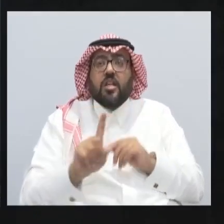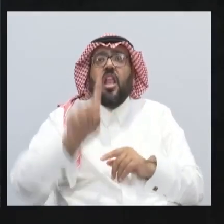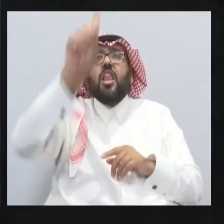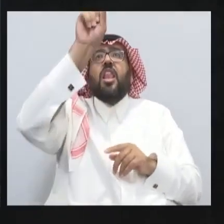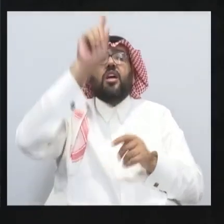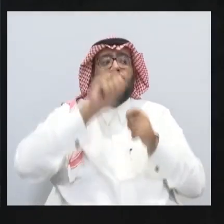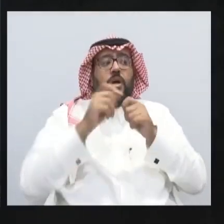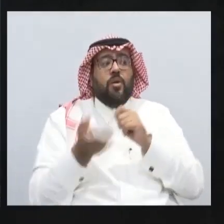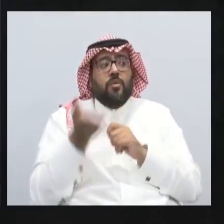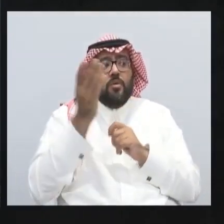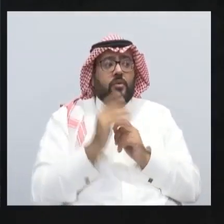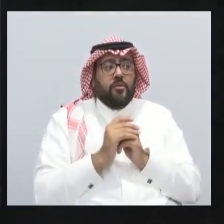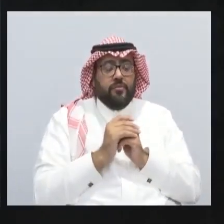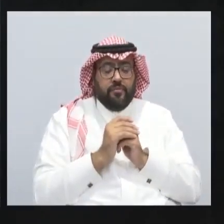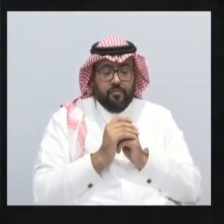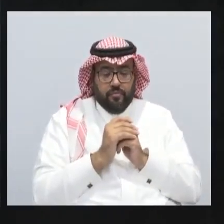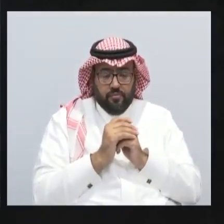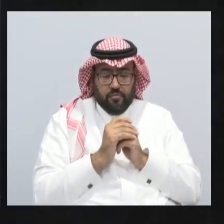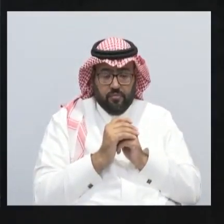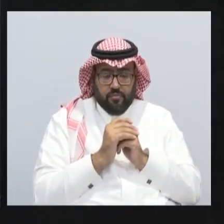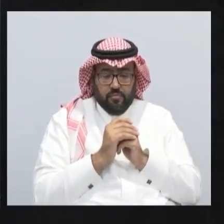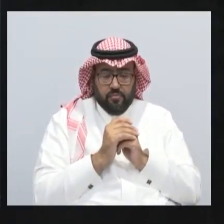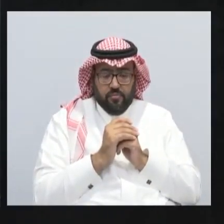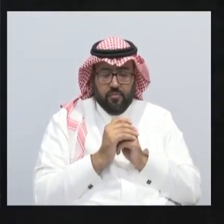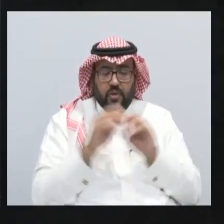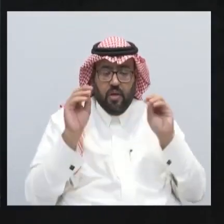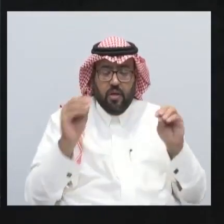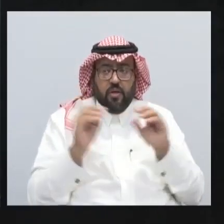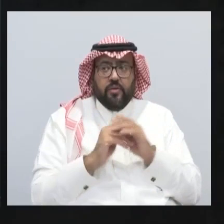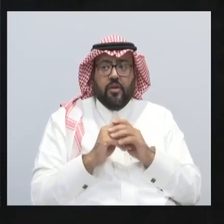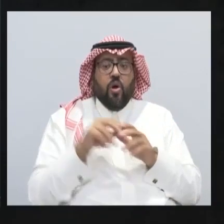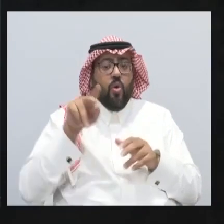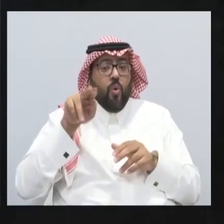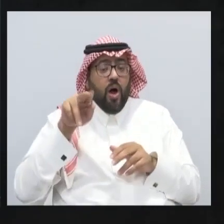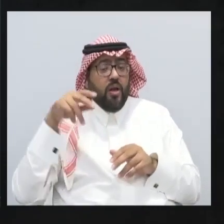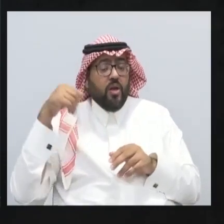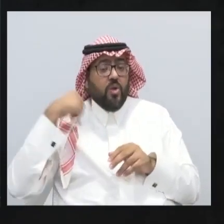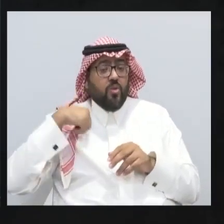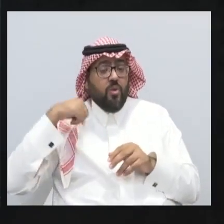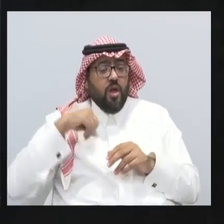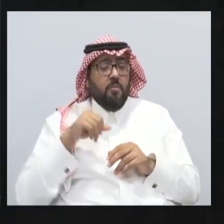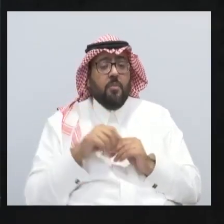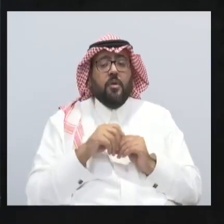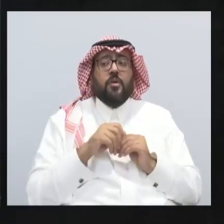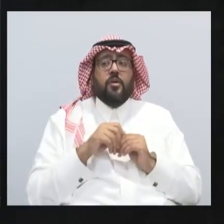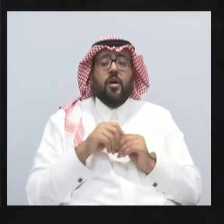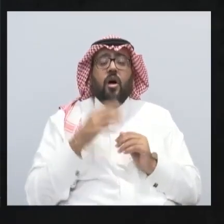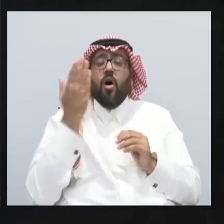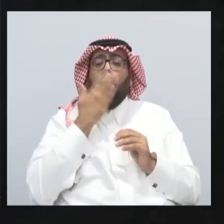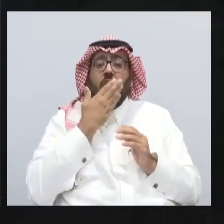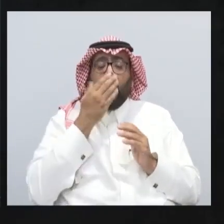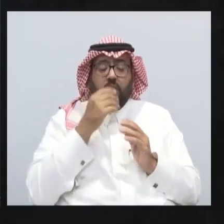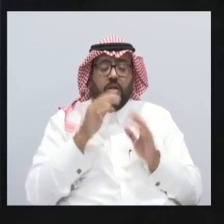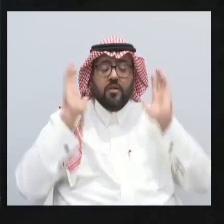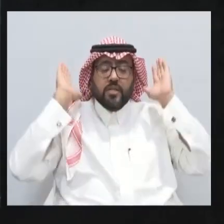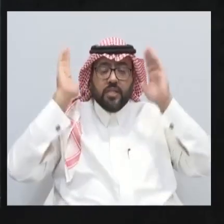فانك وحدت الله بتوحيد الالوهيه ولذلك اخواني واخواتي الطلاب والطالبات نحن نقرا في